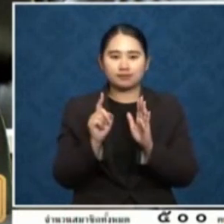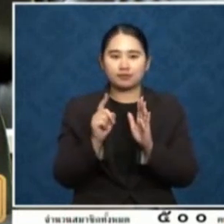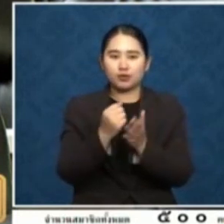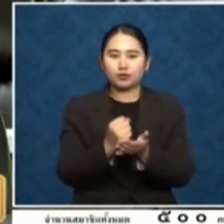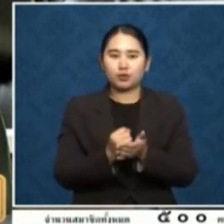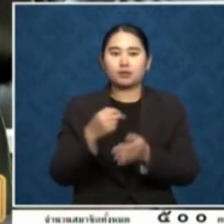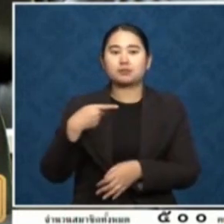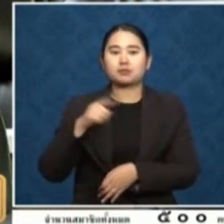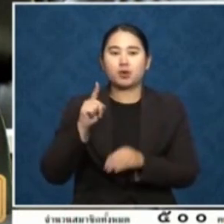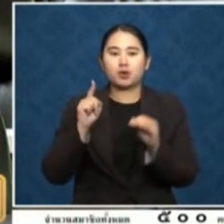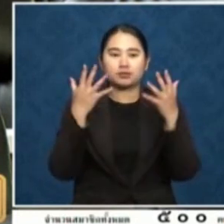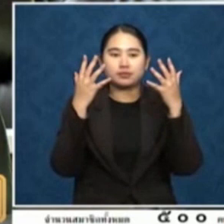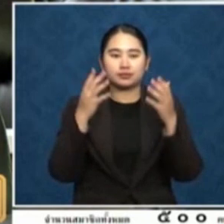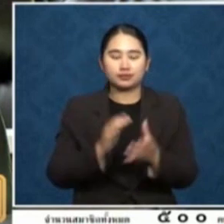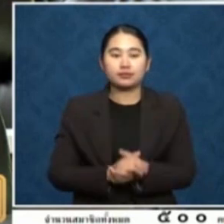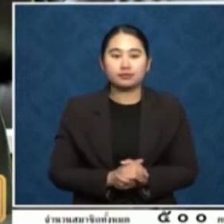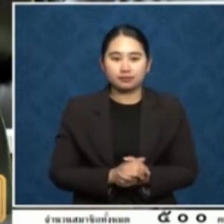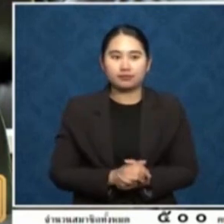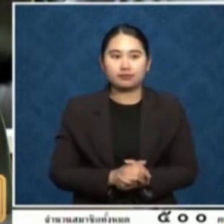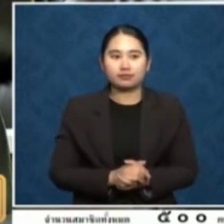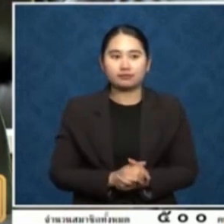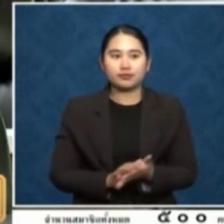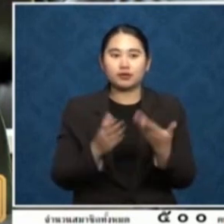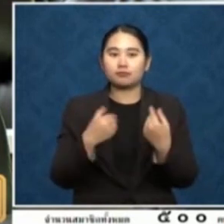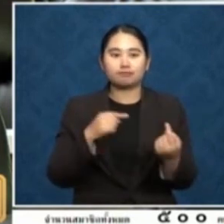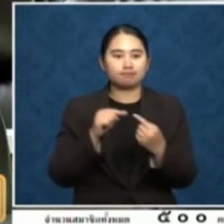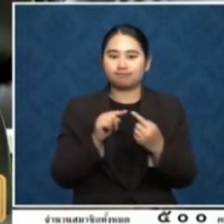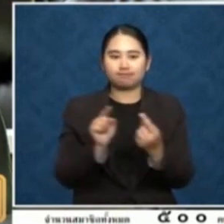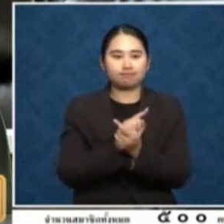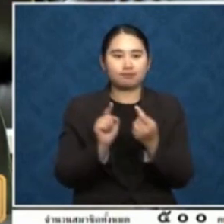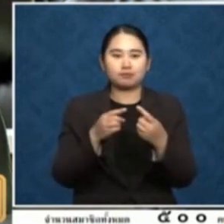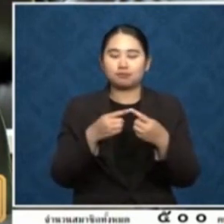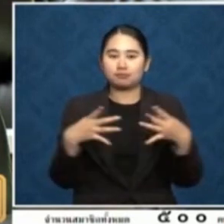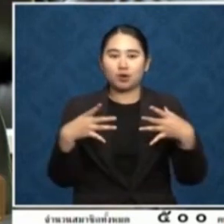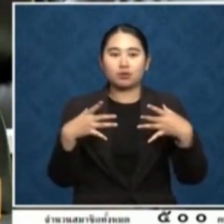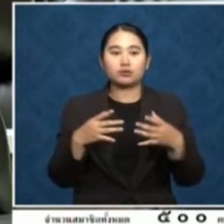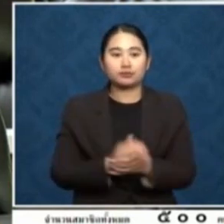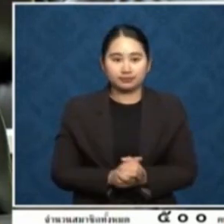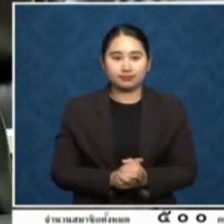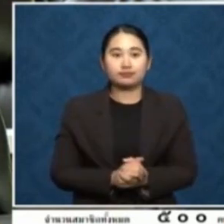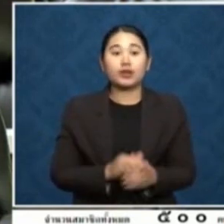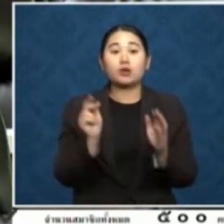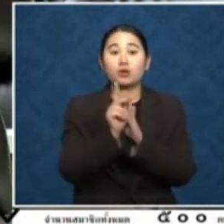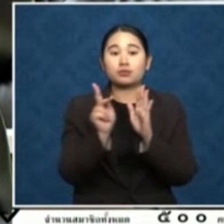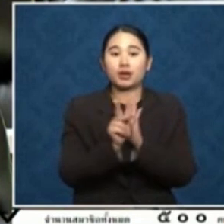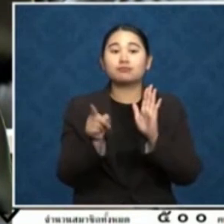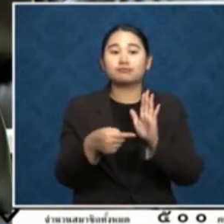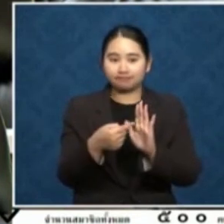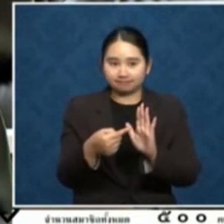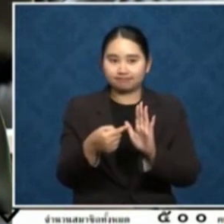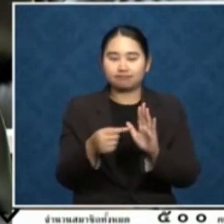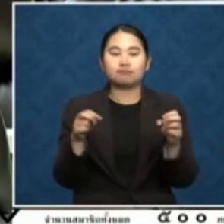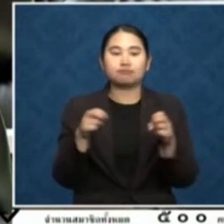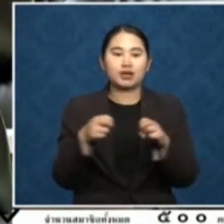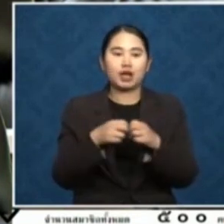ก็จะสร้างไม่ได้สร้างประโยชน์อะไรให้กับสังคมและก็ไม่สามารถตอบโจทย์สภาพสังคมได้กฎหมายฉบับ